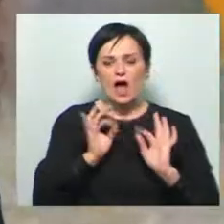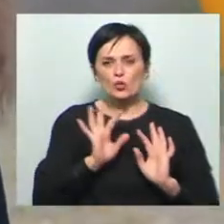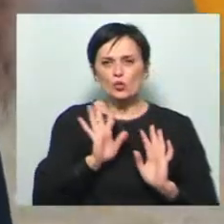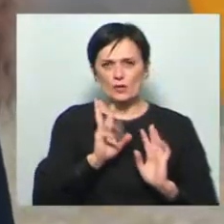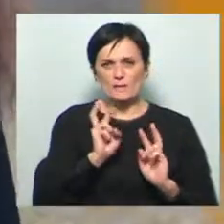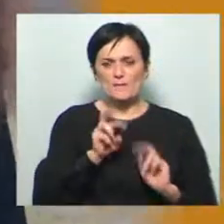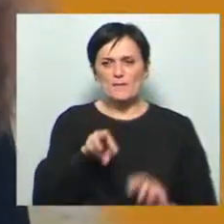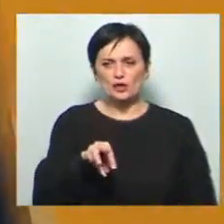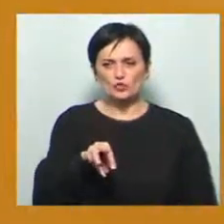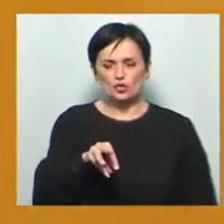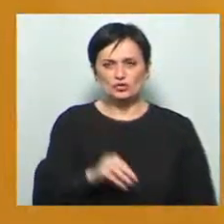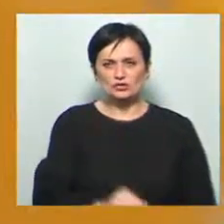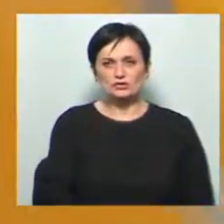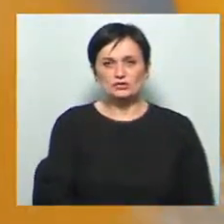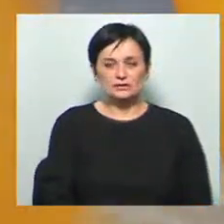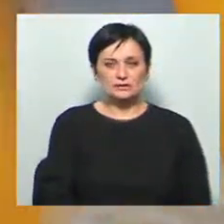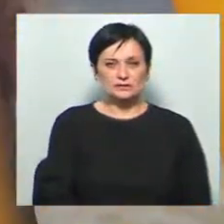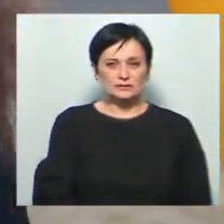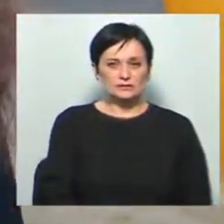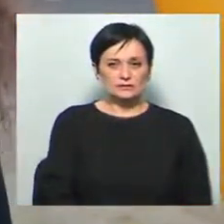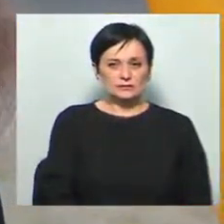მეთოდებით.